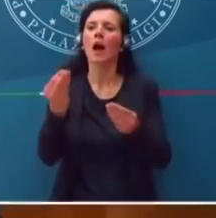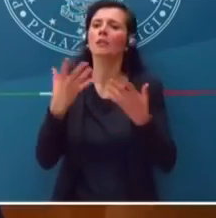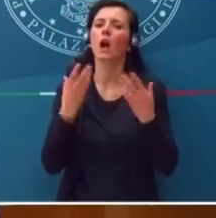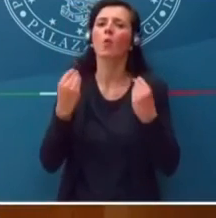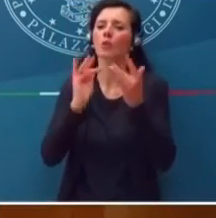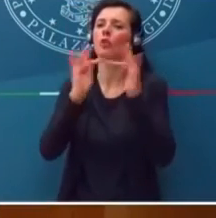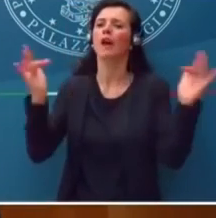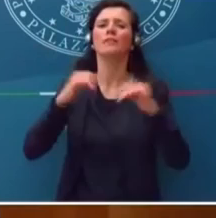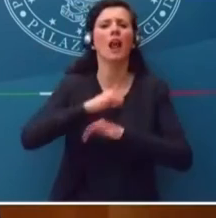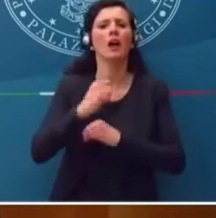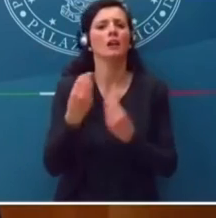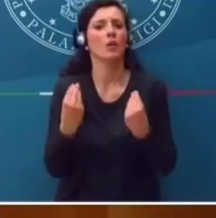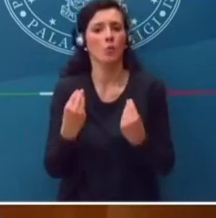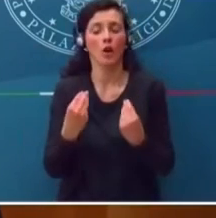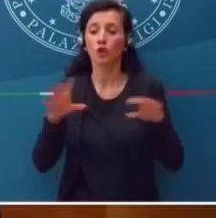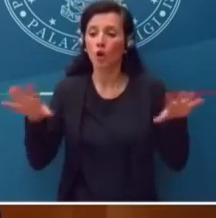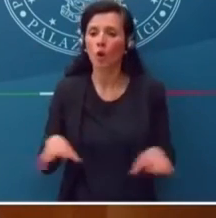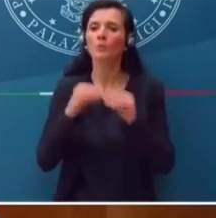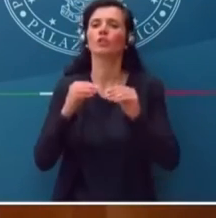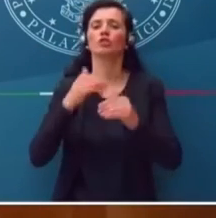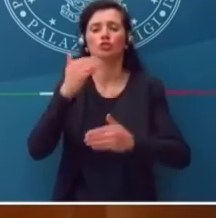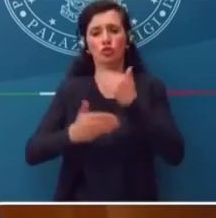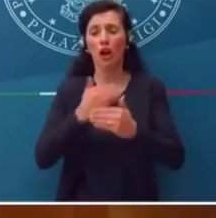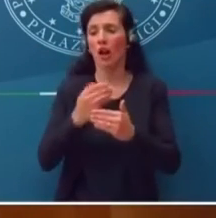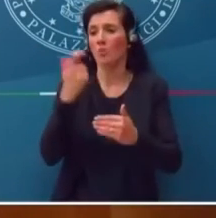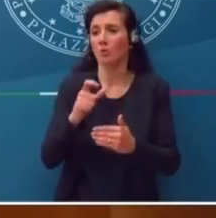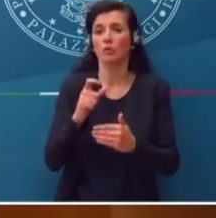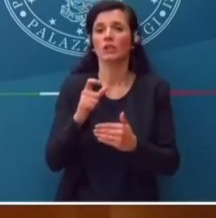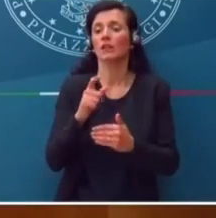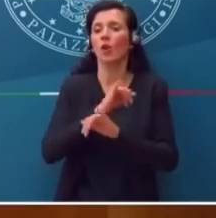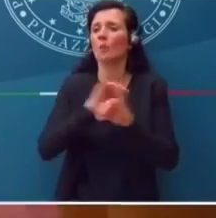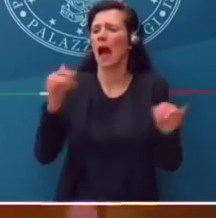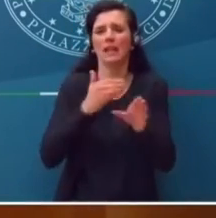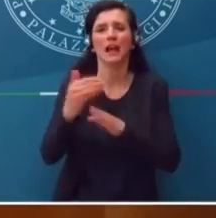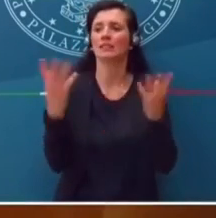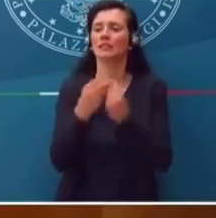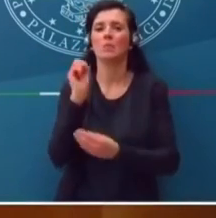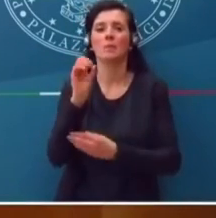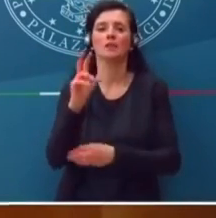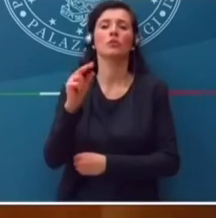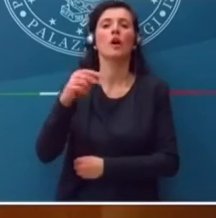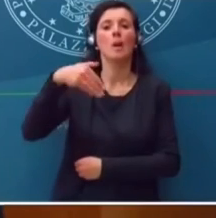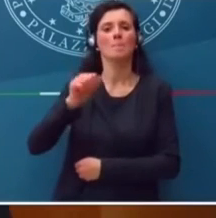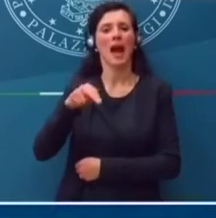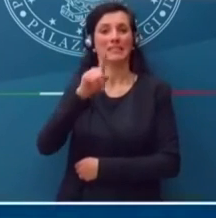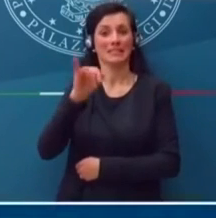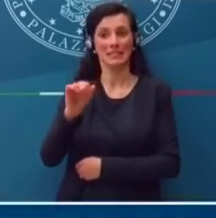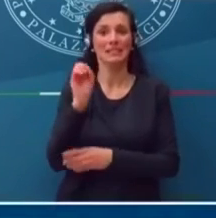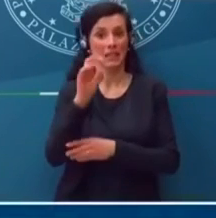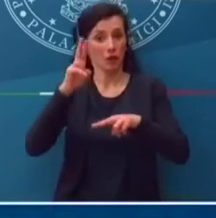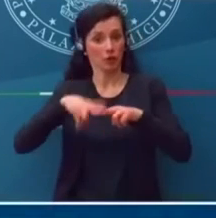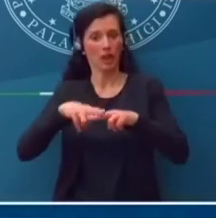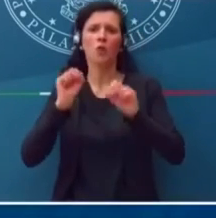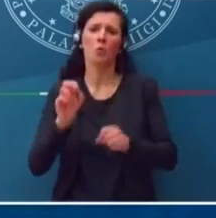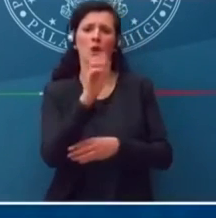e quando fa partire un'operazione non è mai troppo tardi con un nuovo maestro Manzi che dopo aver insegnato l'italiano insegna la